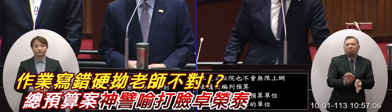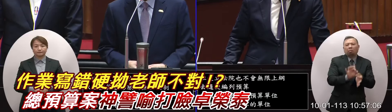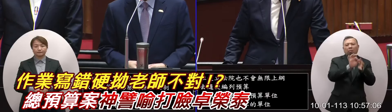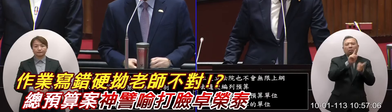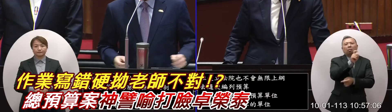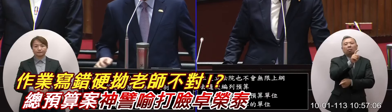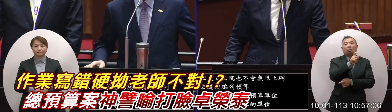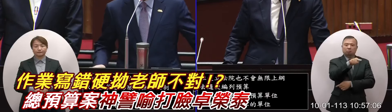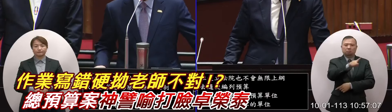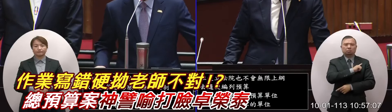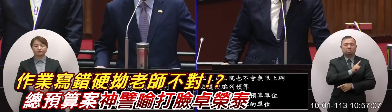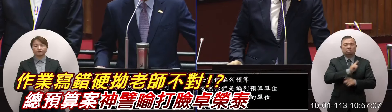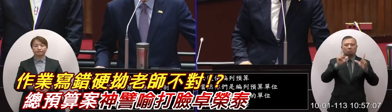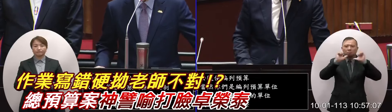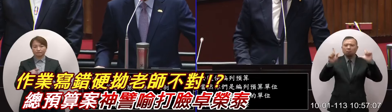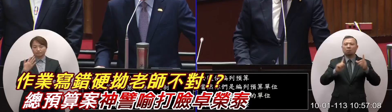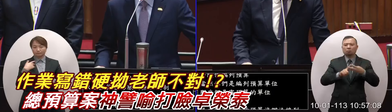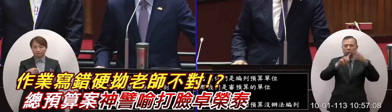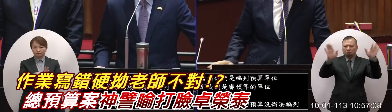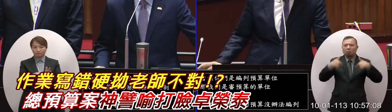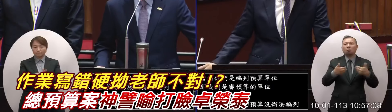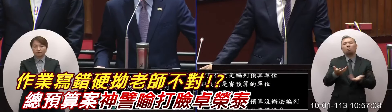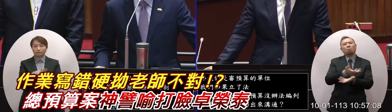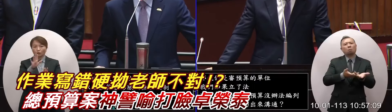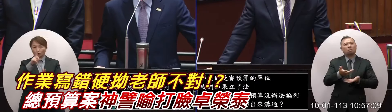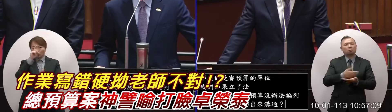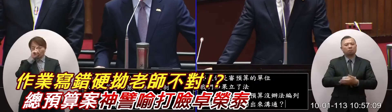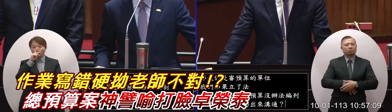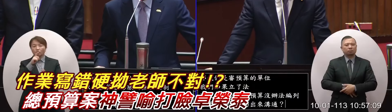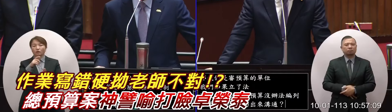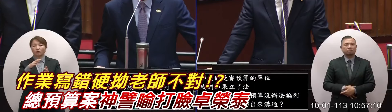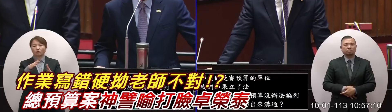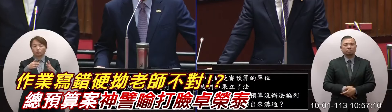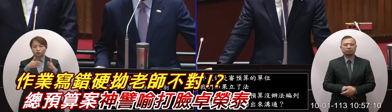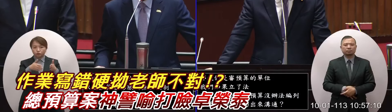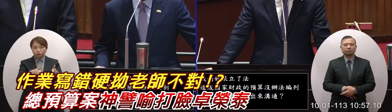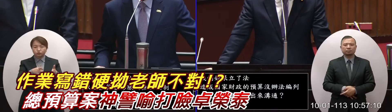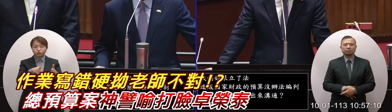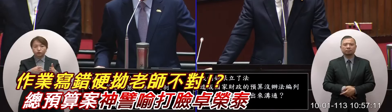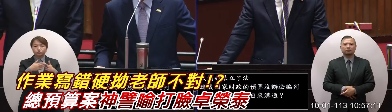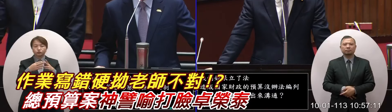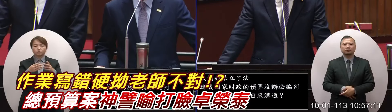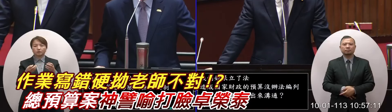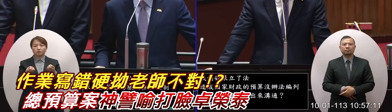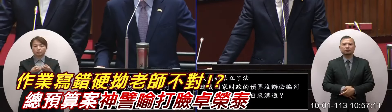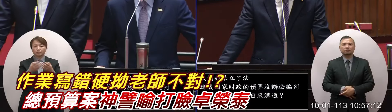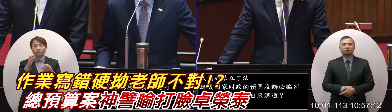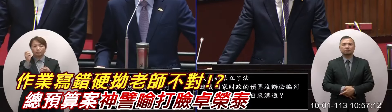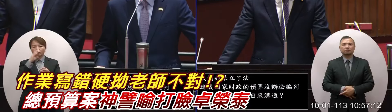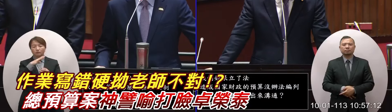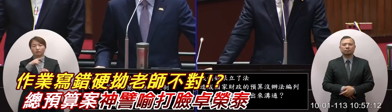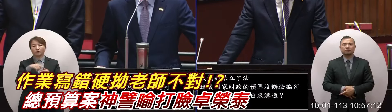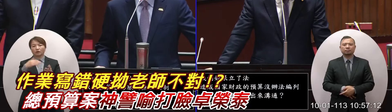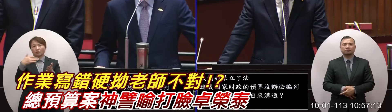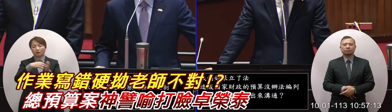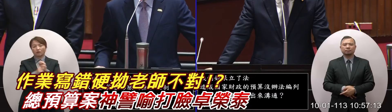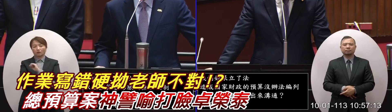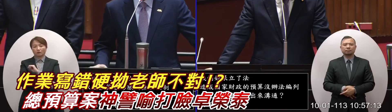不对？ 当时我们有希望不要朝那个方向跟结果发展，啊，结果变